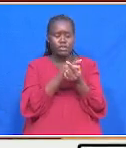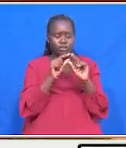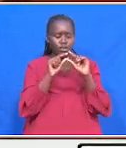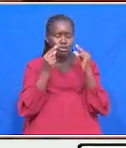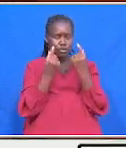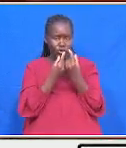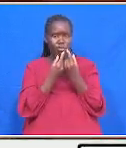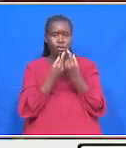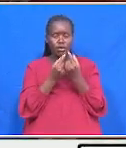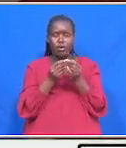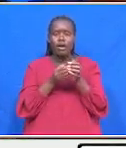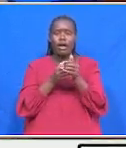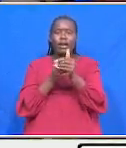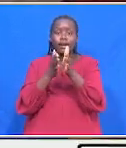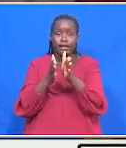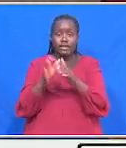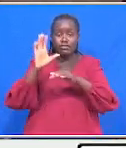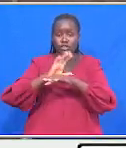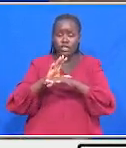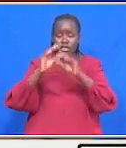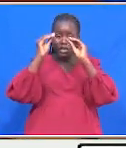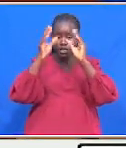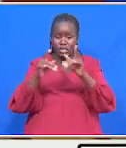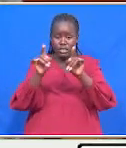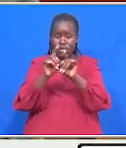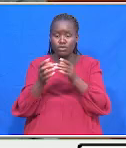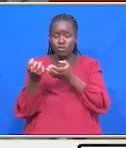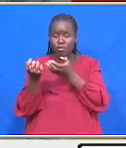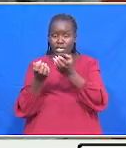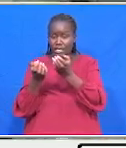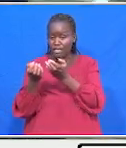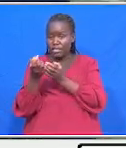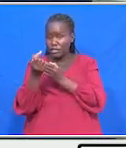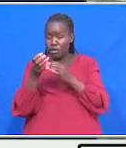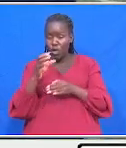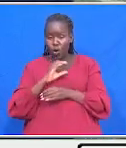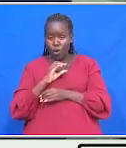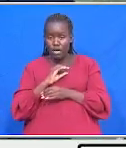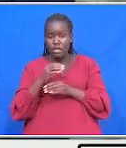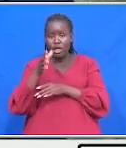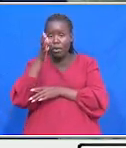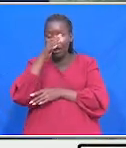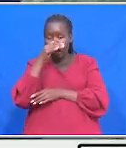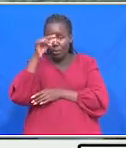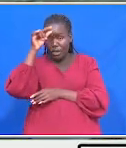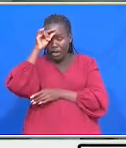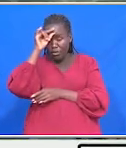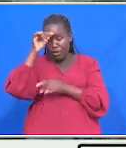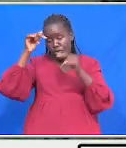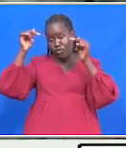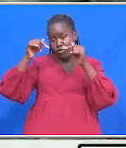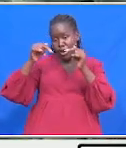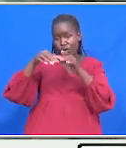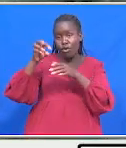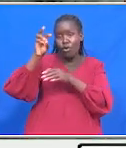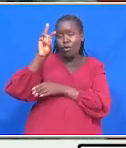mahasla, viongozi wa kidini, walimu na wenye biashara ndogo walidanganywa na serikali ya sasa. Waititu kwa